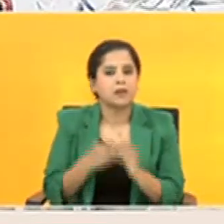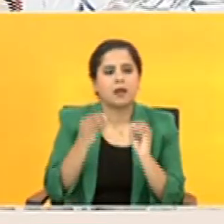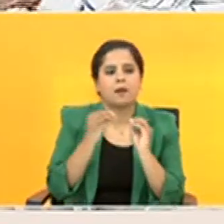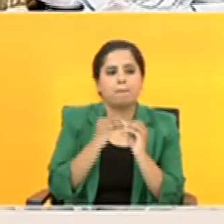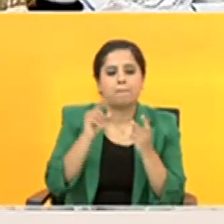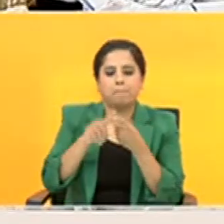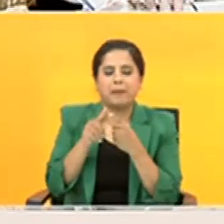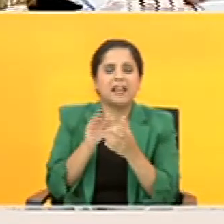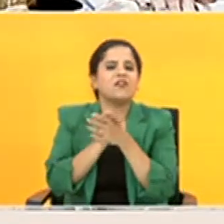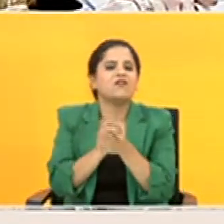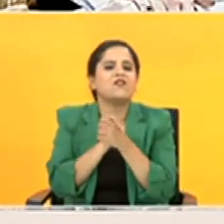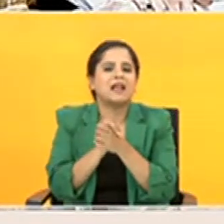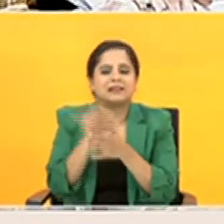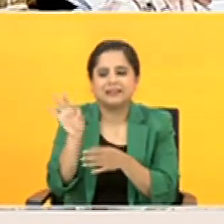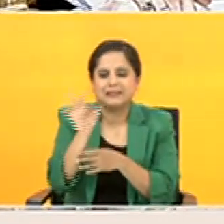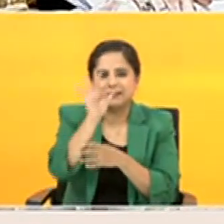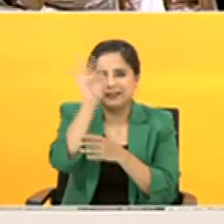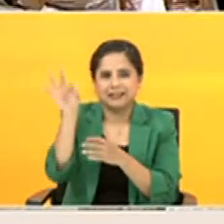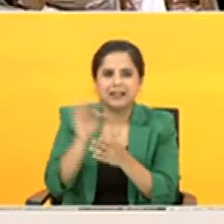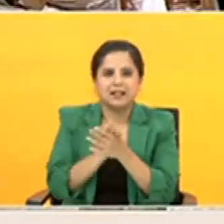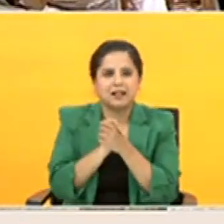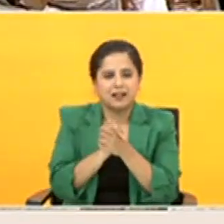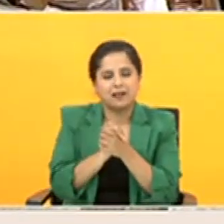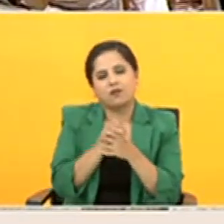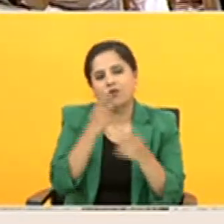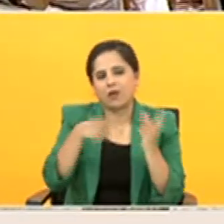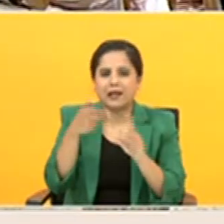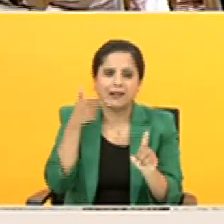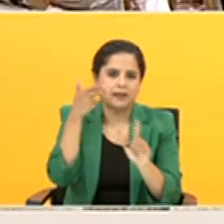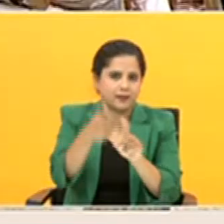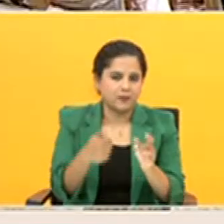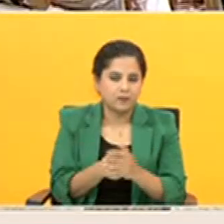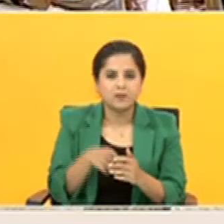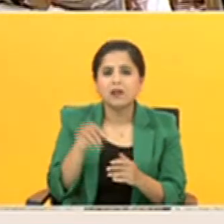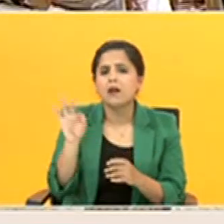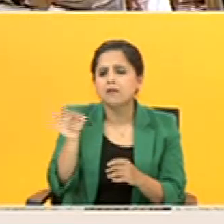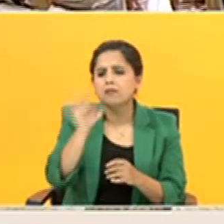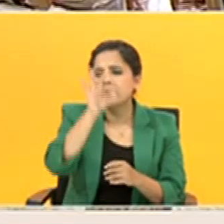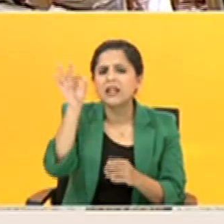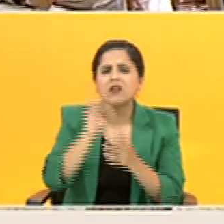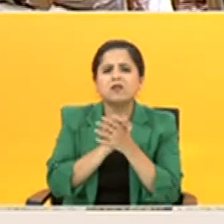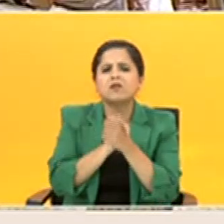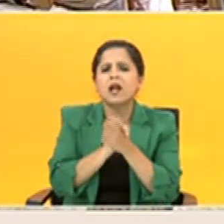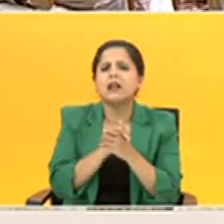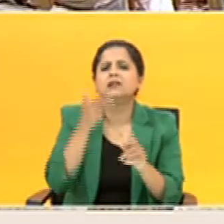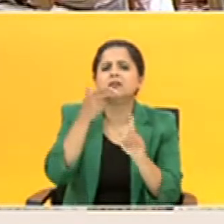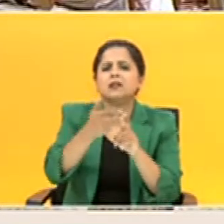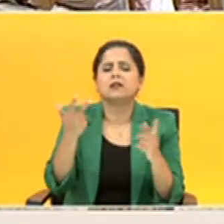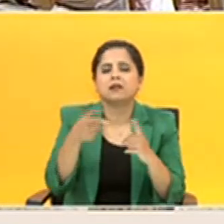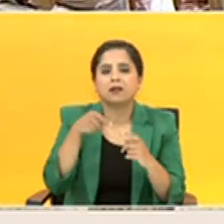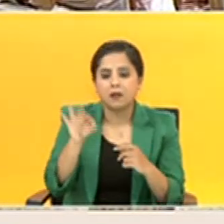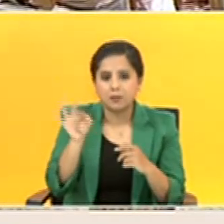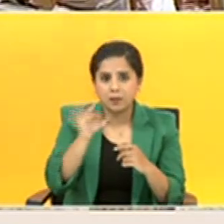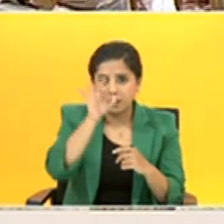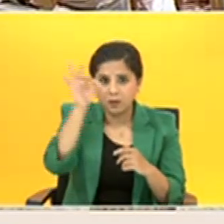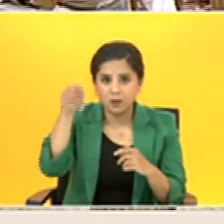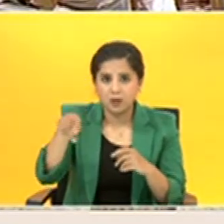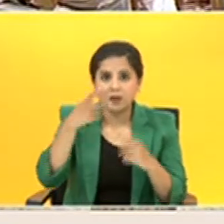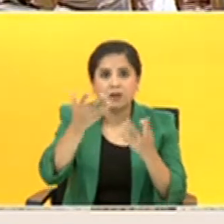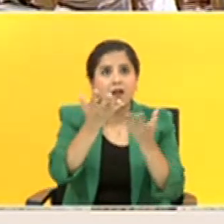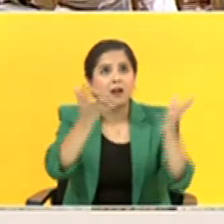फ्रेंड्स, यानी बी मित्र। अब ये बी फ्रेंड्स मधुमक्खियों के छत्तों